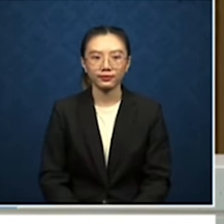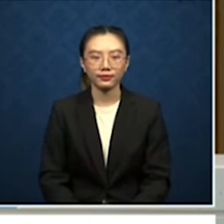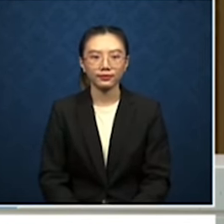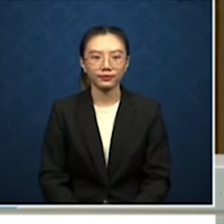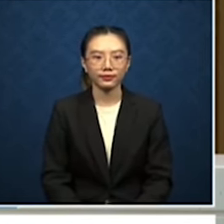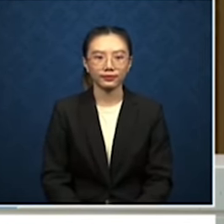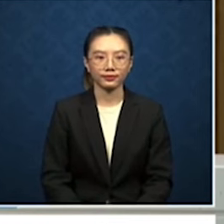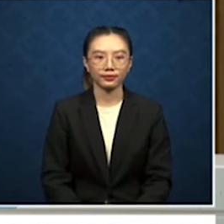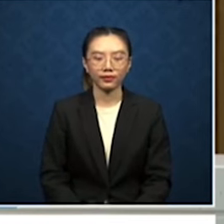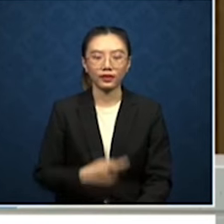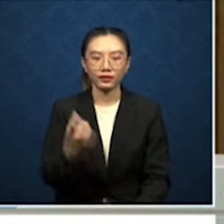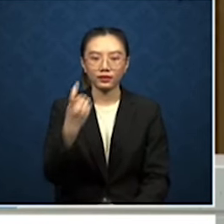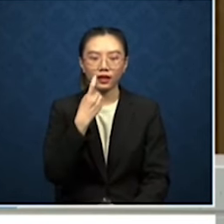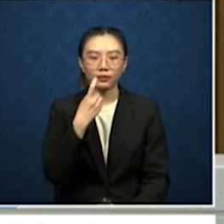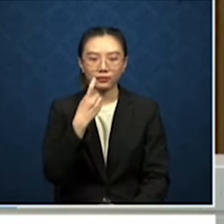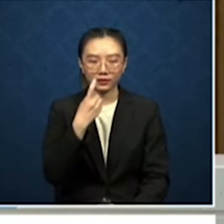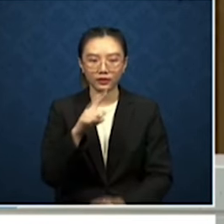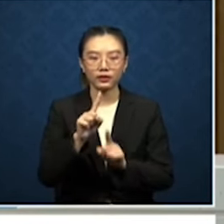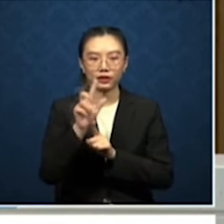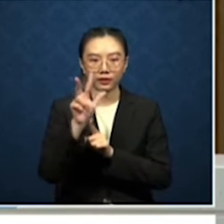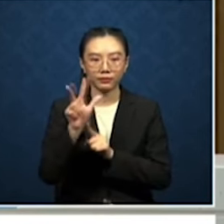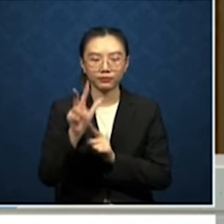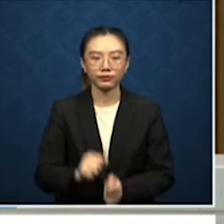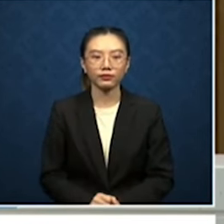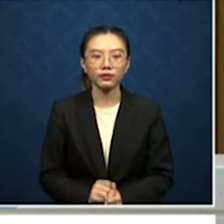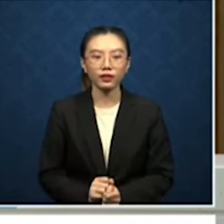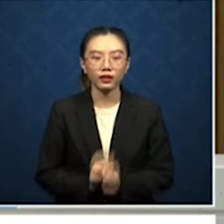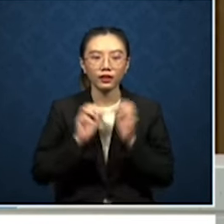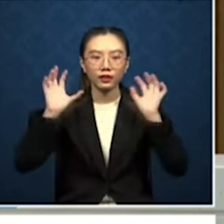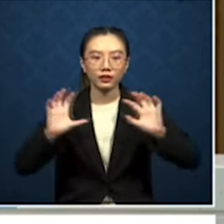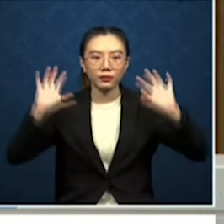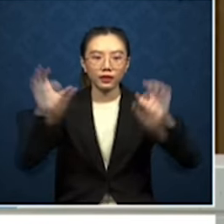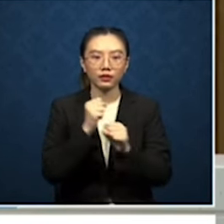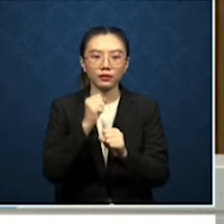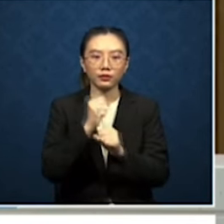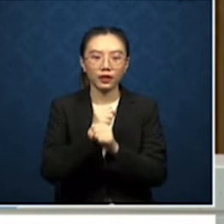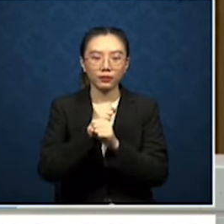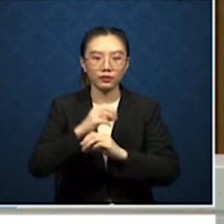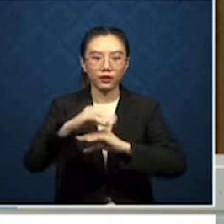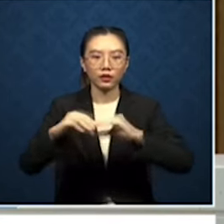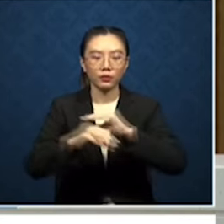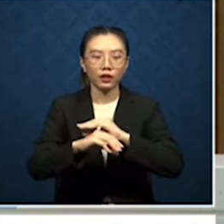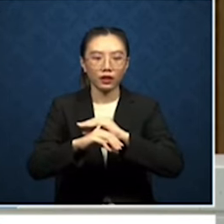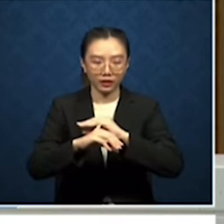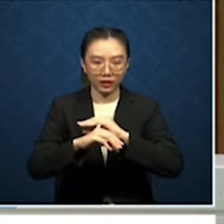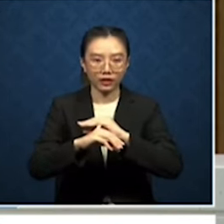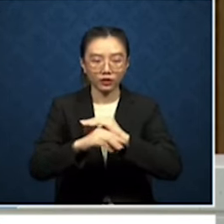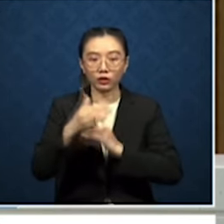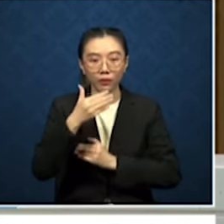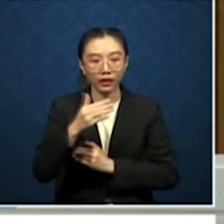สำหรับคำถามที่3รัฐบาลยังคงดำเนินโครงการในลักษณะนี้ต่อไปหรือไ